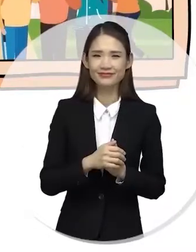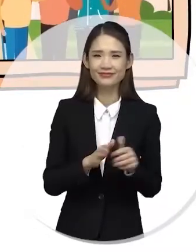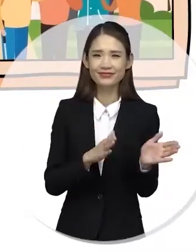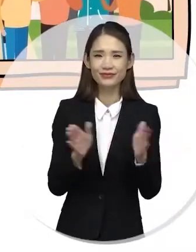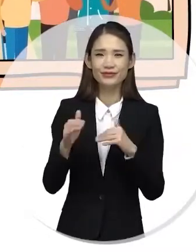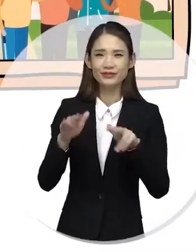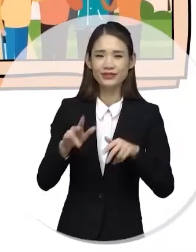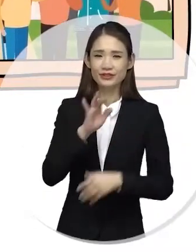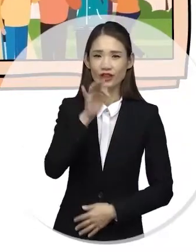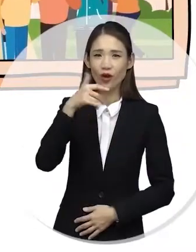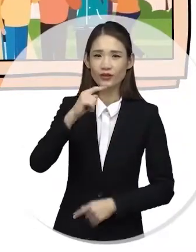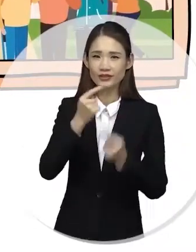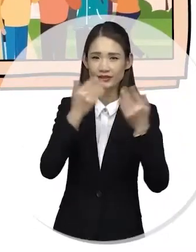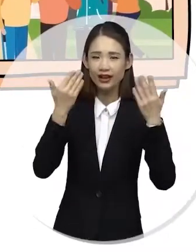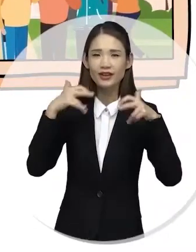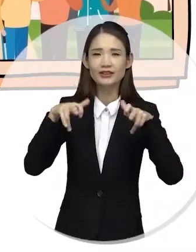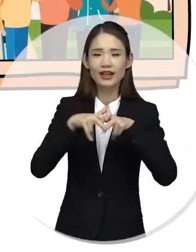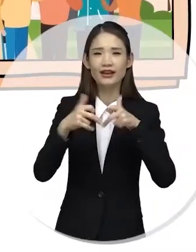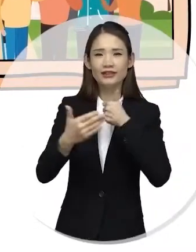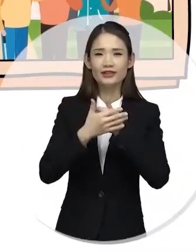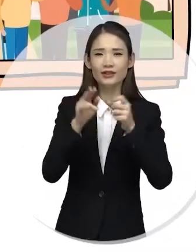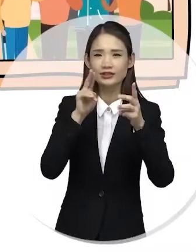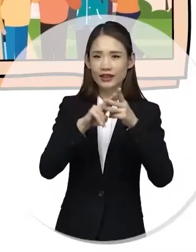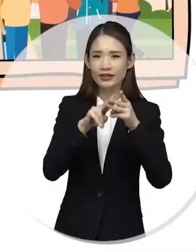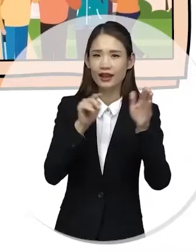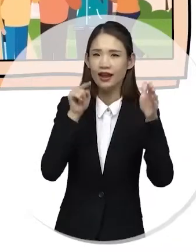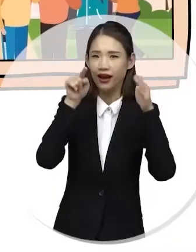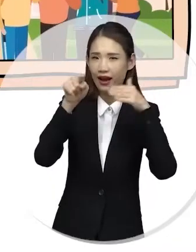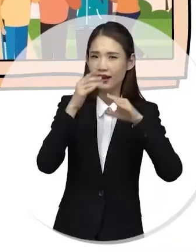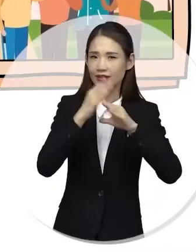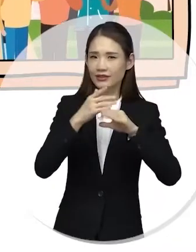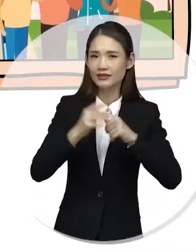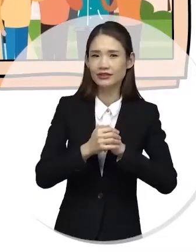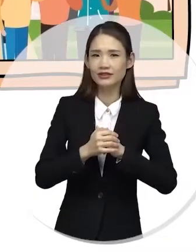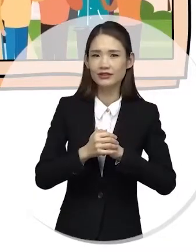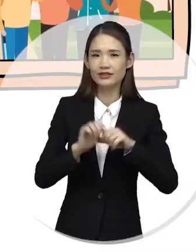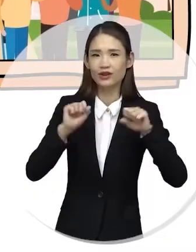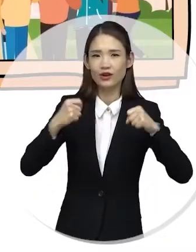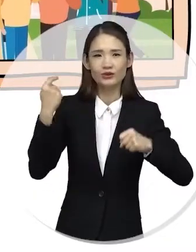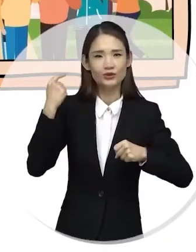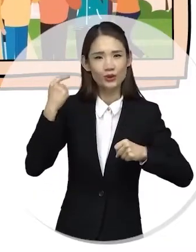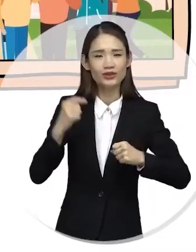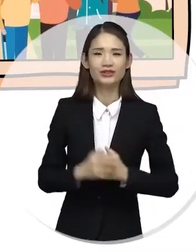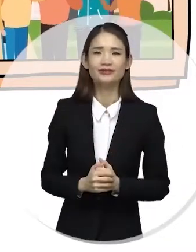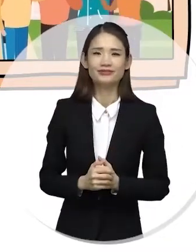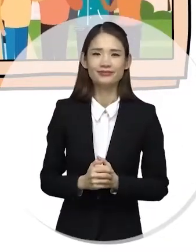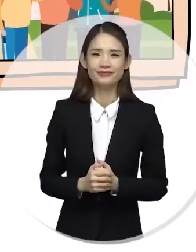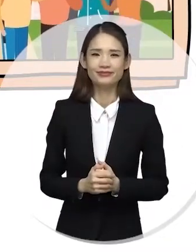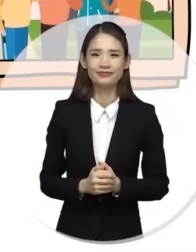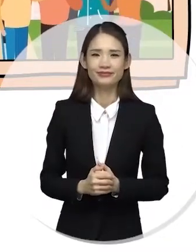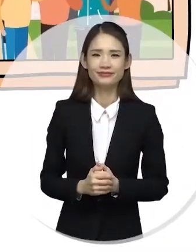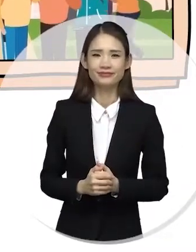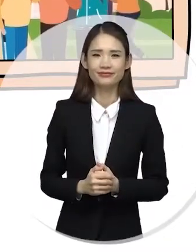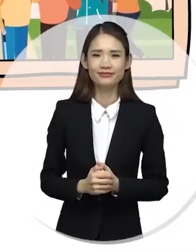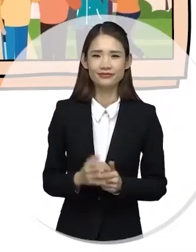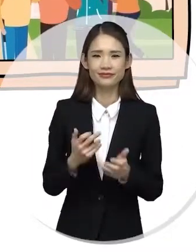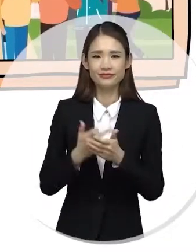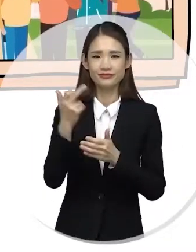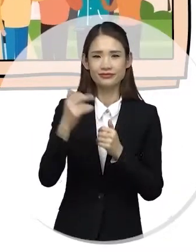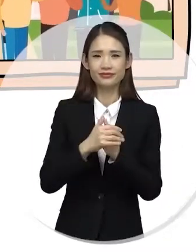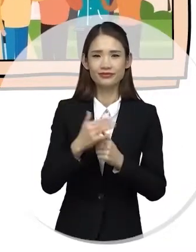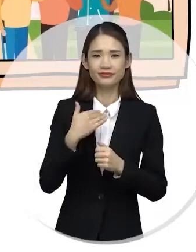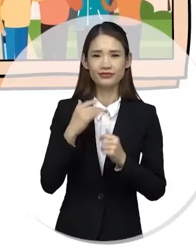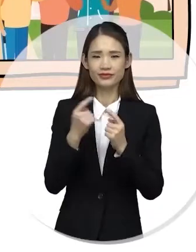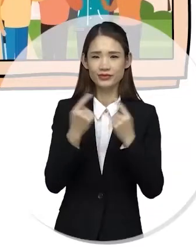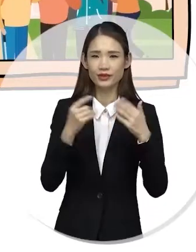그래서 저는 지금 연세대학교 장애학생 지원센터에 가고 있습니다. 오토바이 소리가 들어갔어요. 오 마이 갓. 오빠,